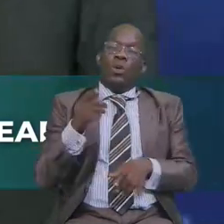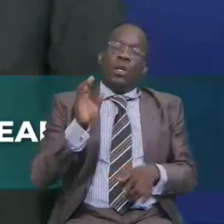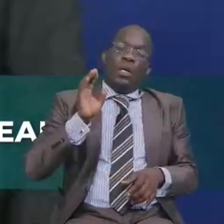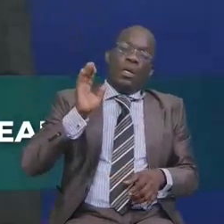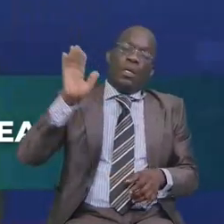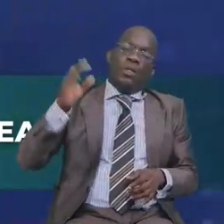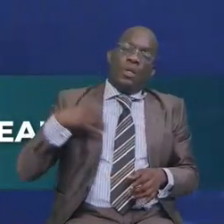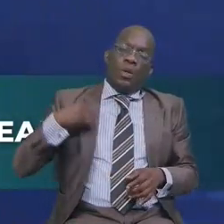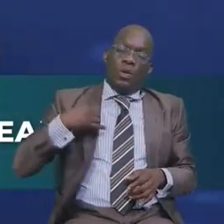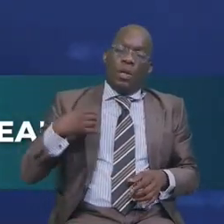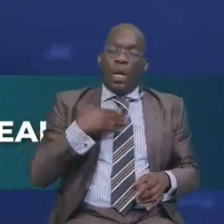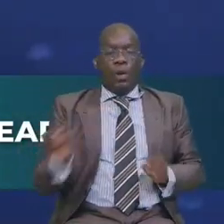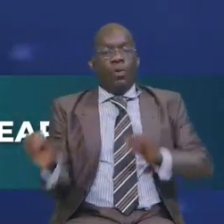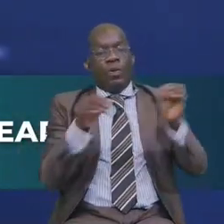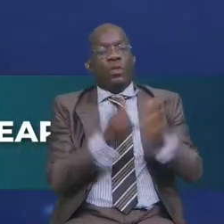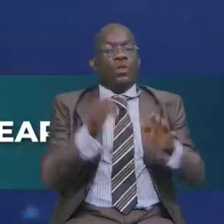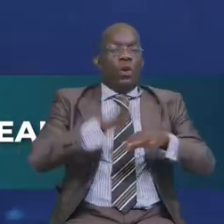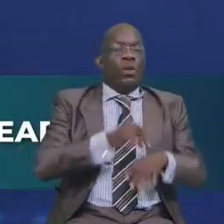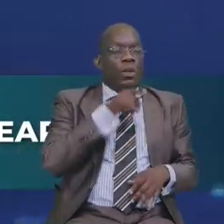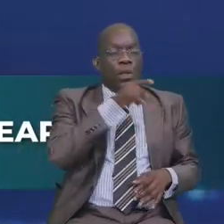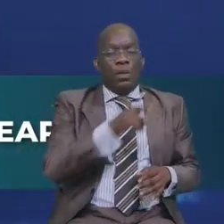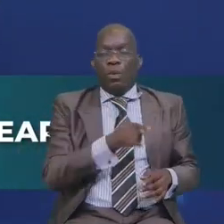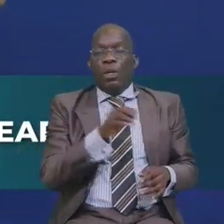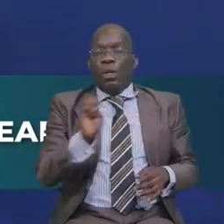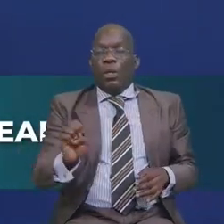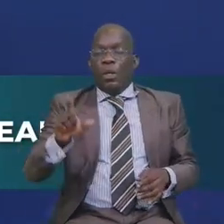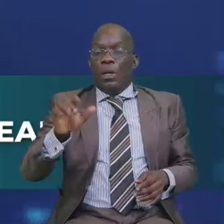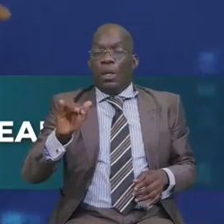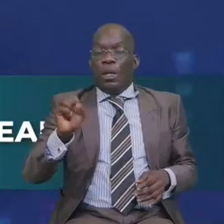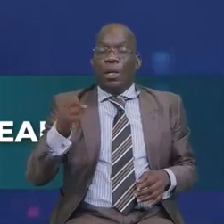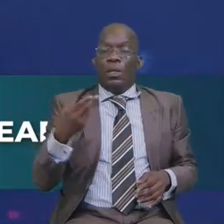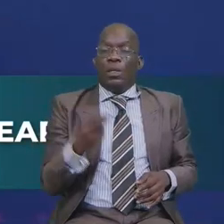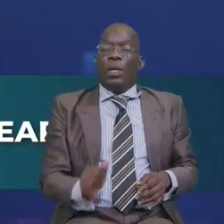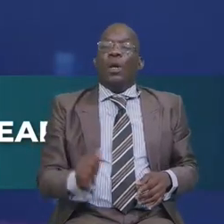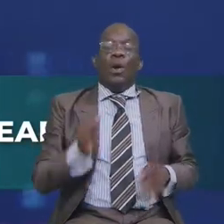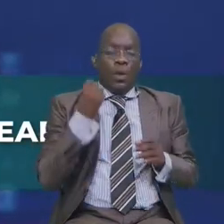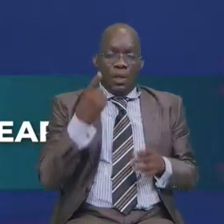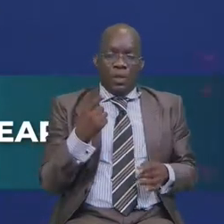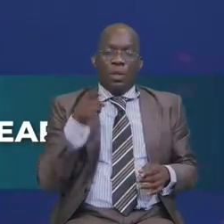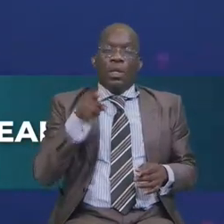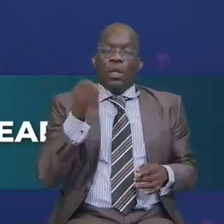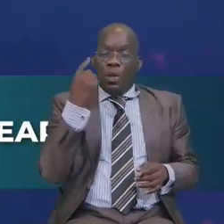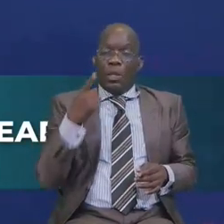Élisée a compris. Il a compris le langage parlé, il a compris le